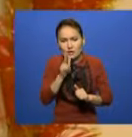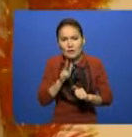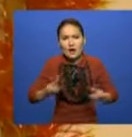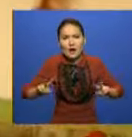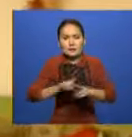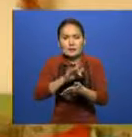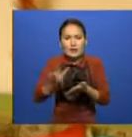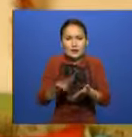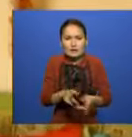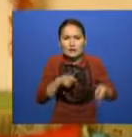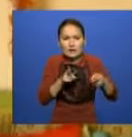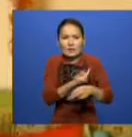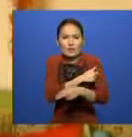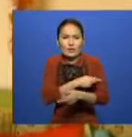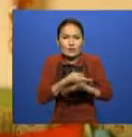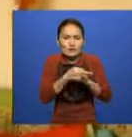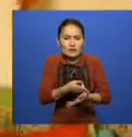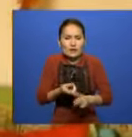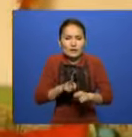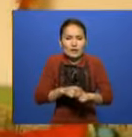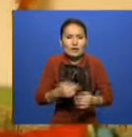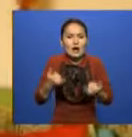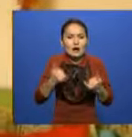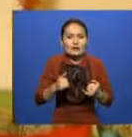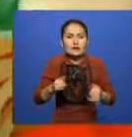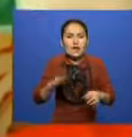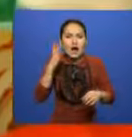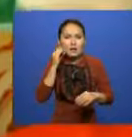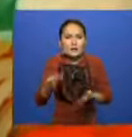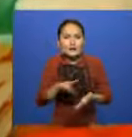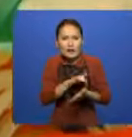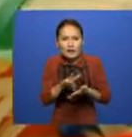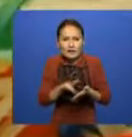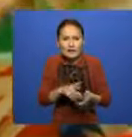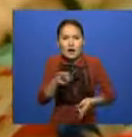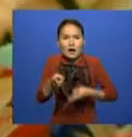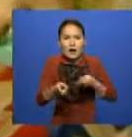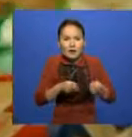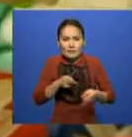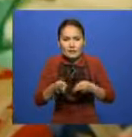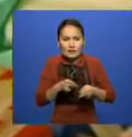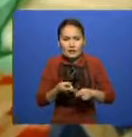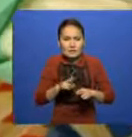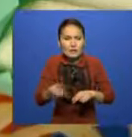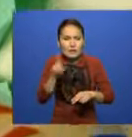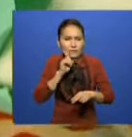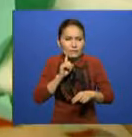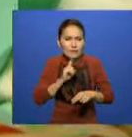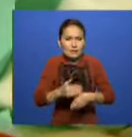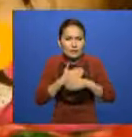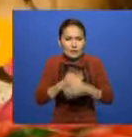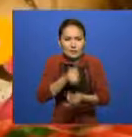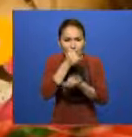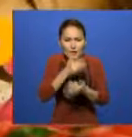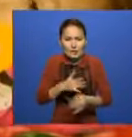Астанаға апарып тексеруден өтіп тұрады. Диализді қазір Алматыда да жасайды. Бірақ әуел баста Астанада емделгендіктен сол жерде тіркеуде.